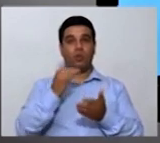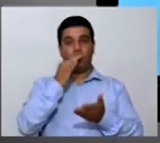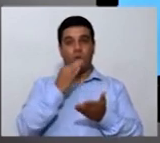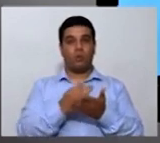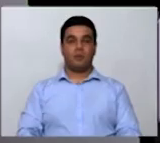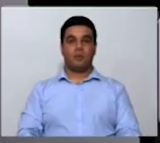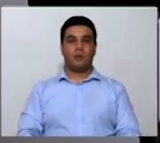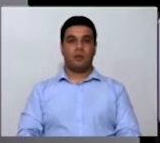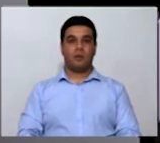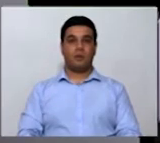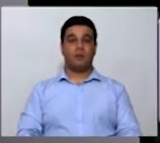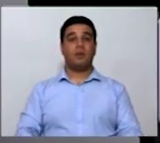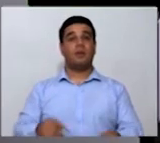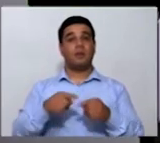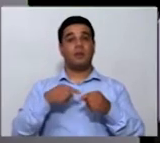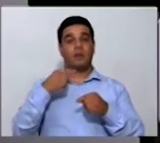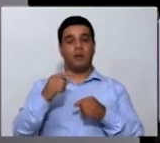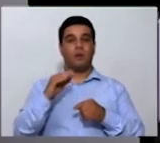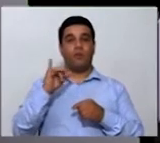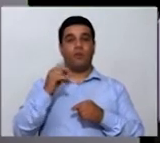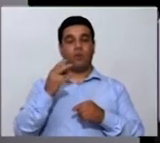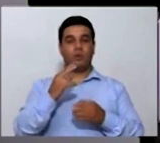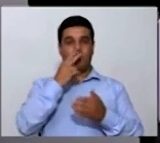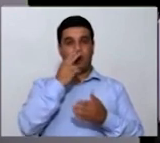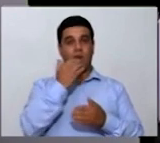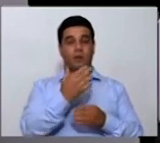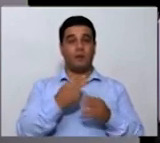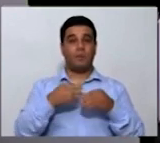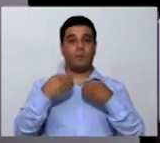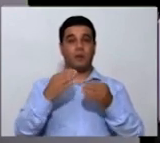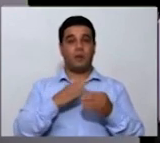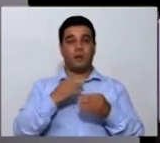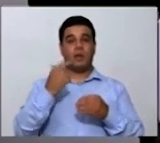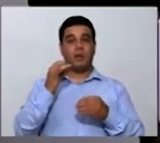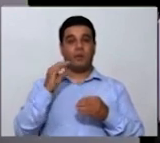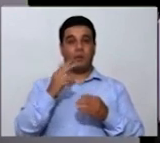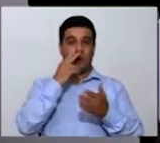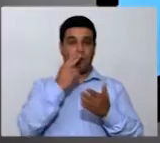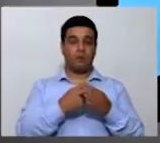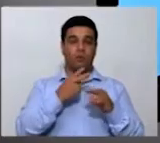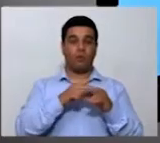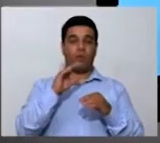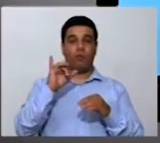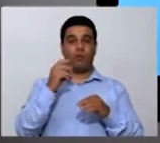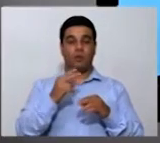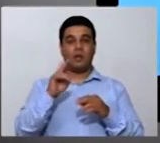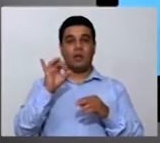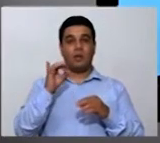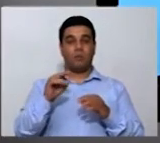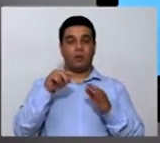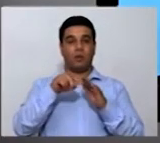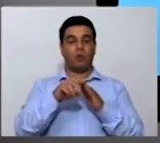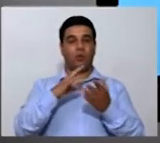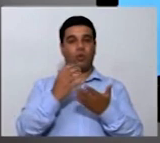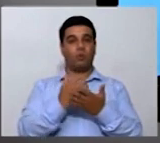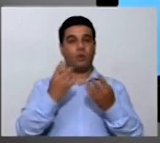ekan. Keyingi funksiyaga qaraymiz. Berilgan grafikka qarab turib, funksiyaning qiymatlar sohasini